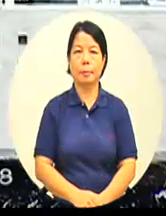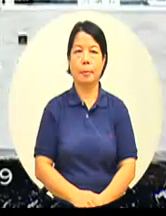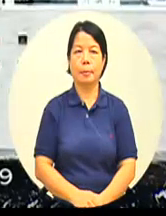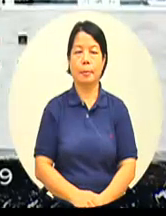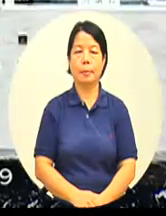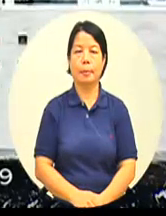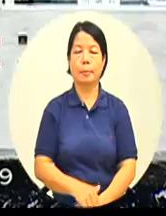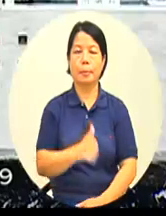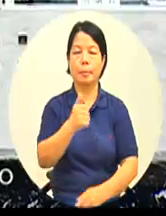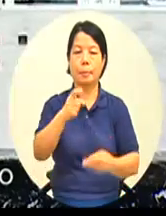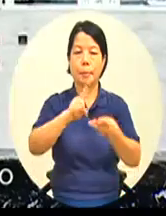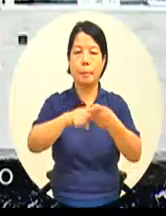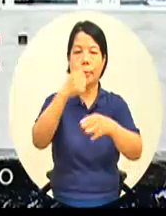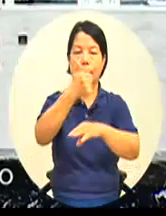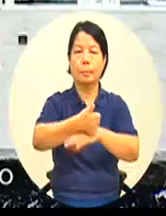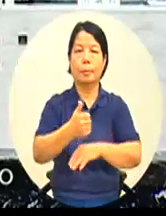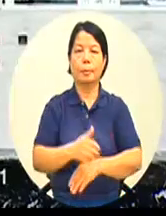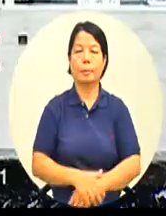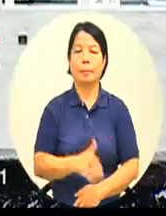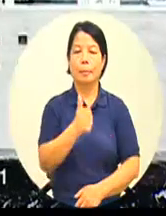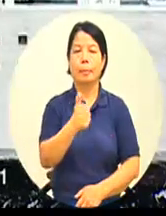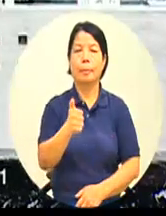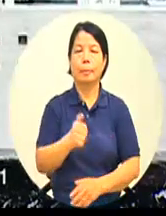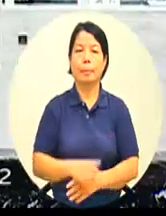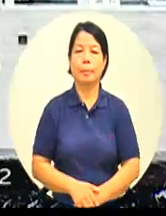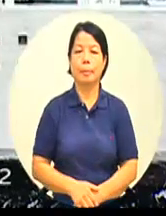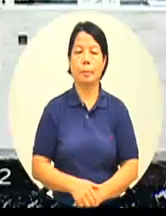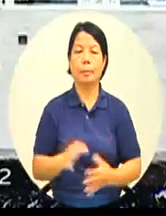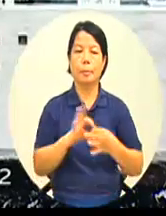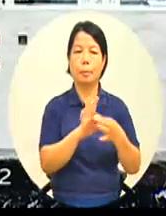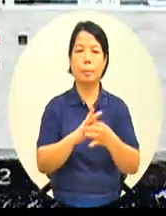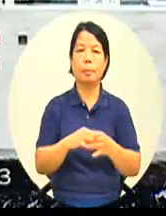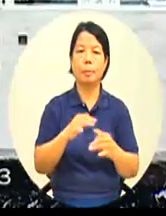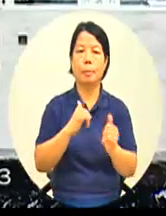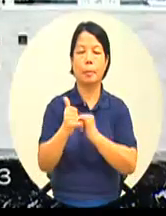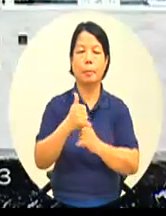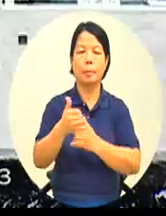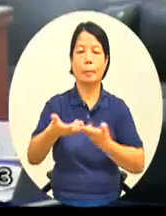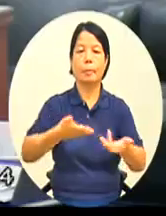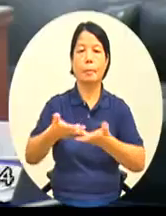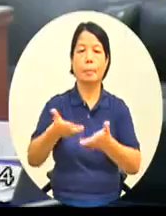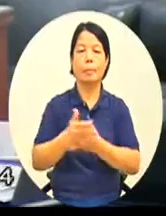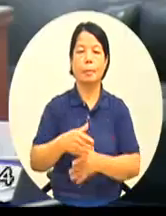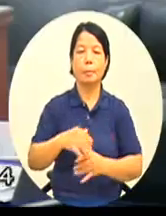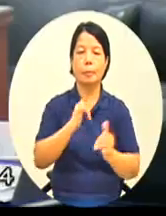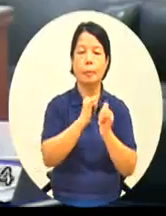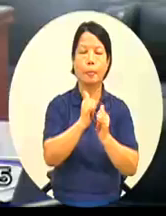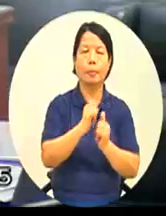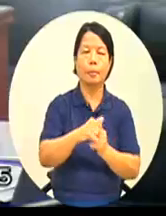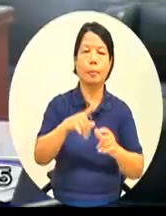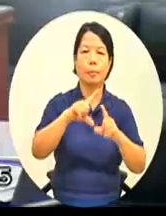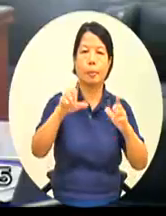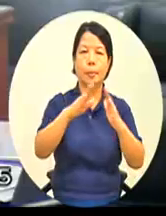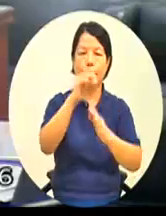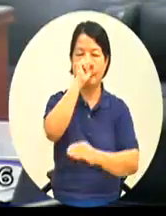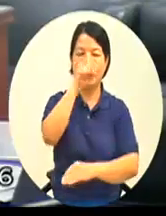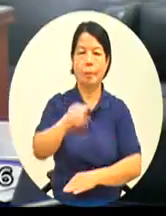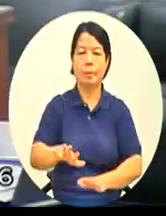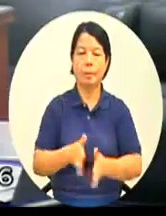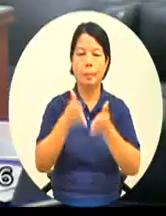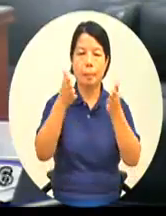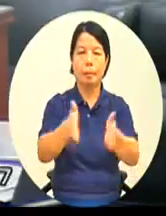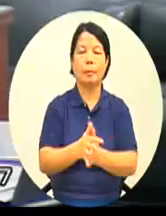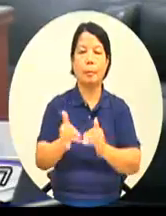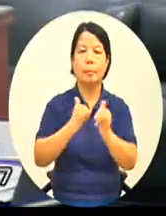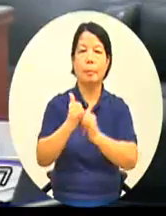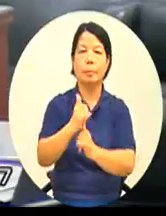好，谢谢主席，那也谢谢我们关心高雄市政的市民朋友，大家好。那我想哦，今天针对我们的社政部门，